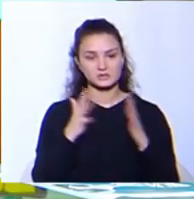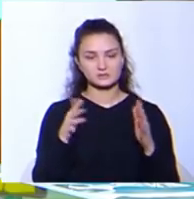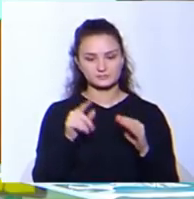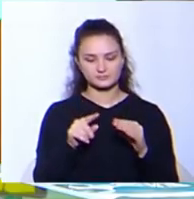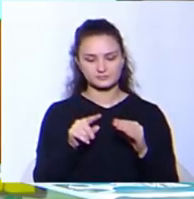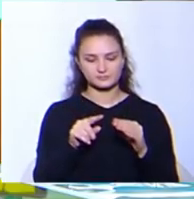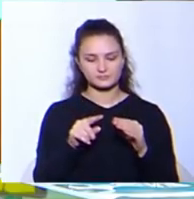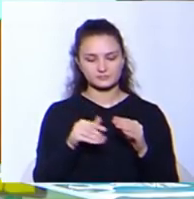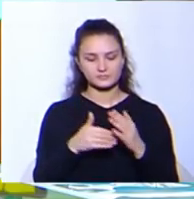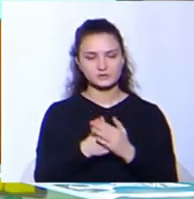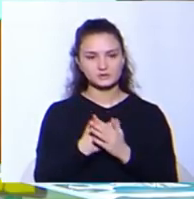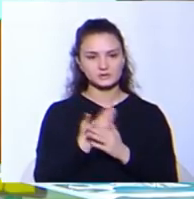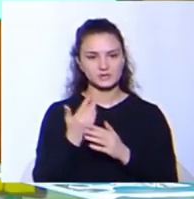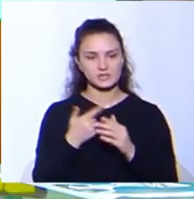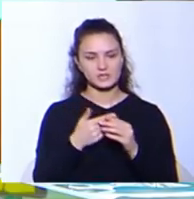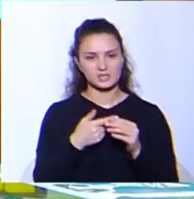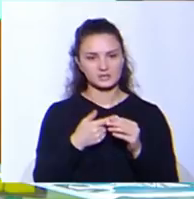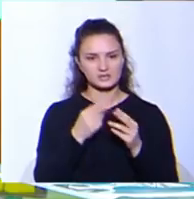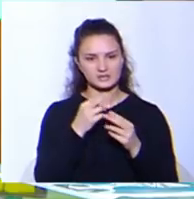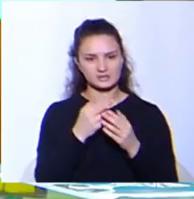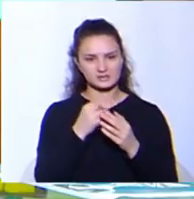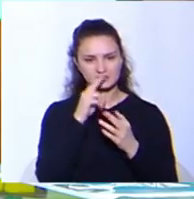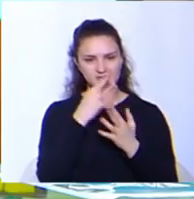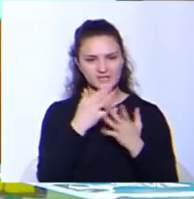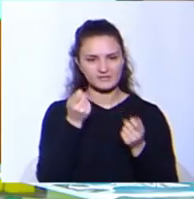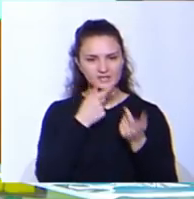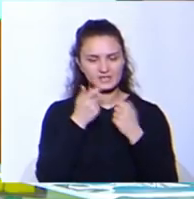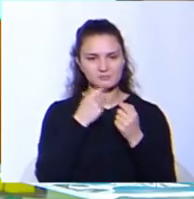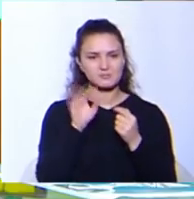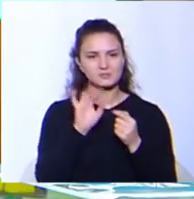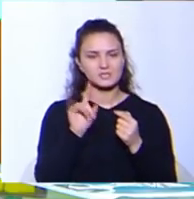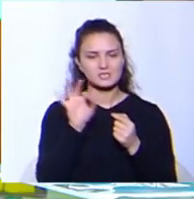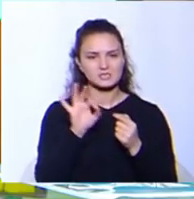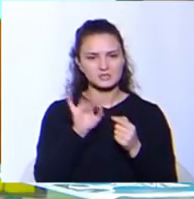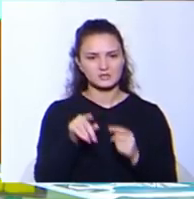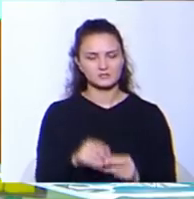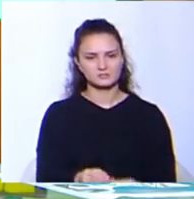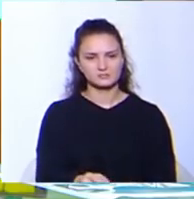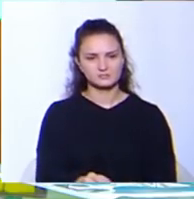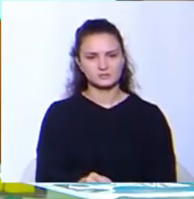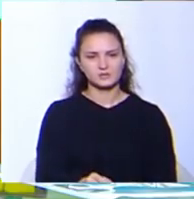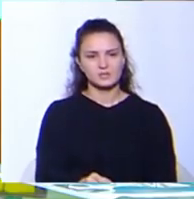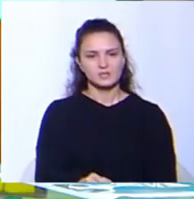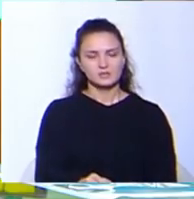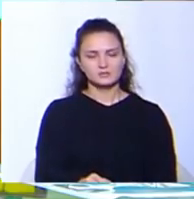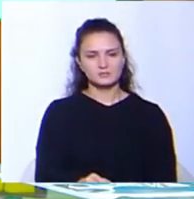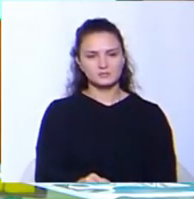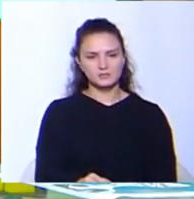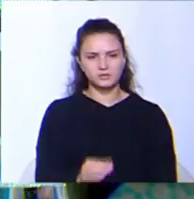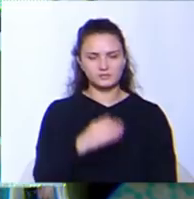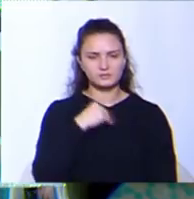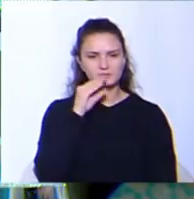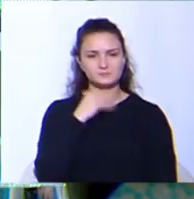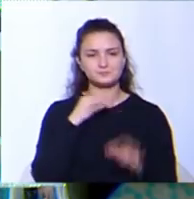მიუძღვის ახალი ტიპის ეგრეთ წოდებულ ფსიქოაქტიურ ნივთიერებებს. რა ნივთიერებებზეა ლაპარაკი? როდესაც ჩვენ საუბრობთ ახალ